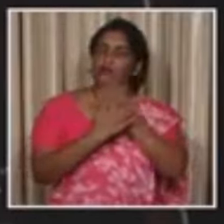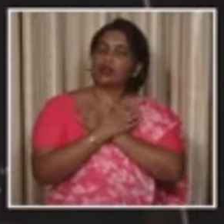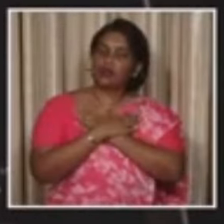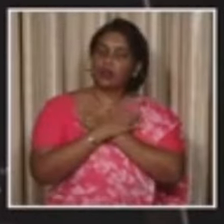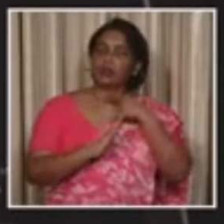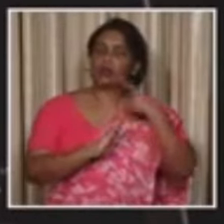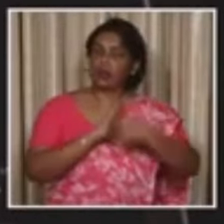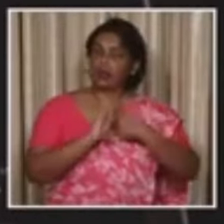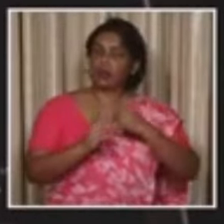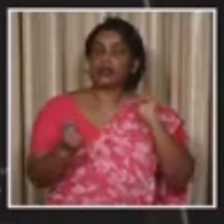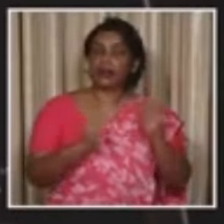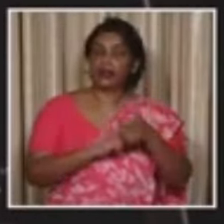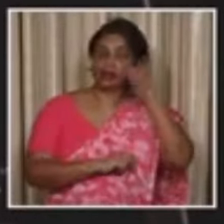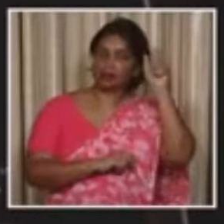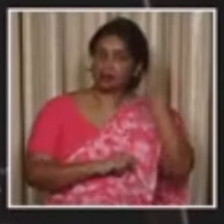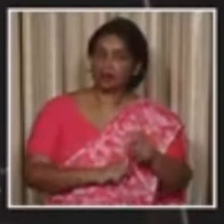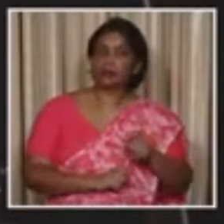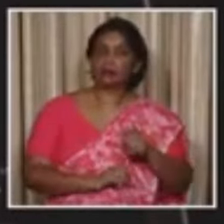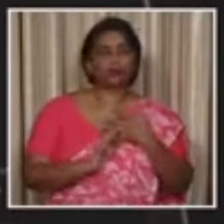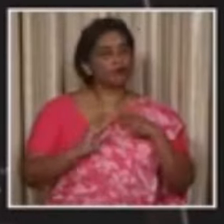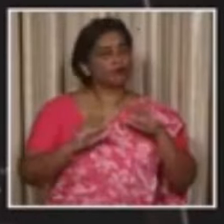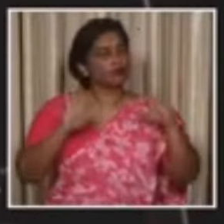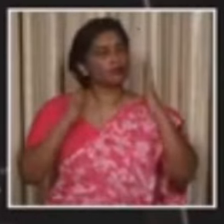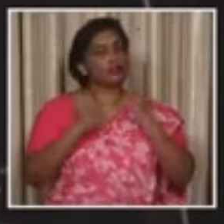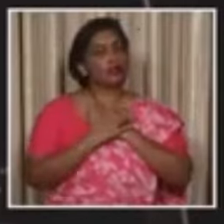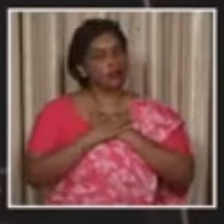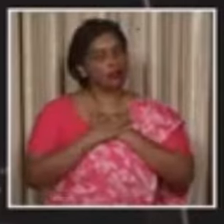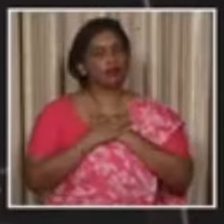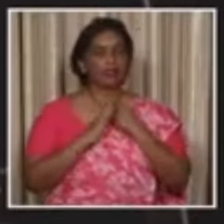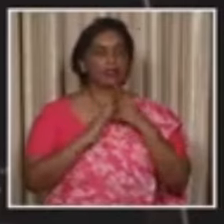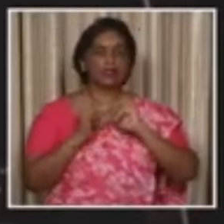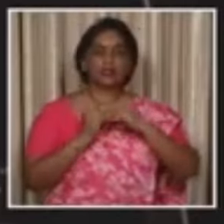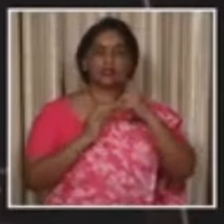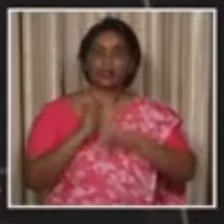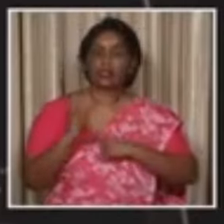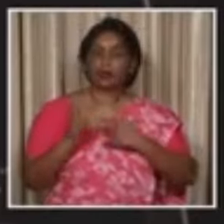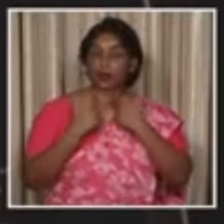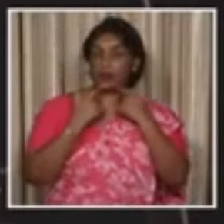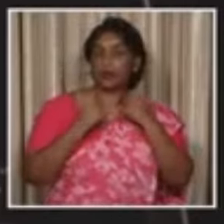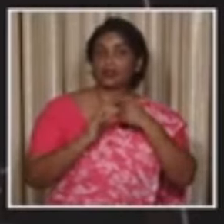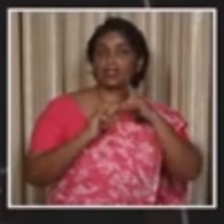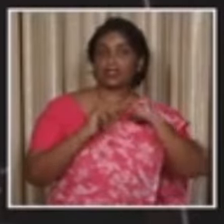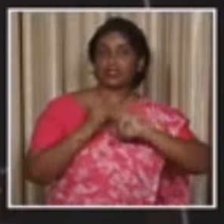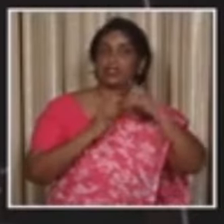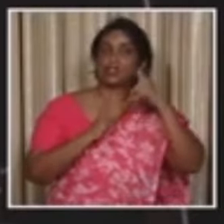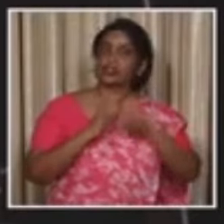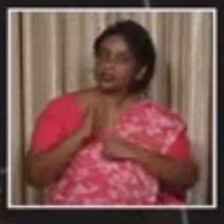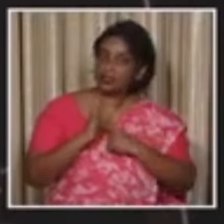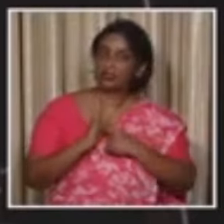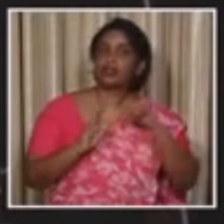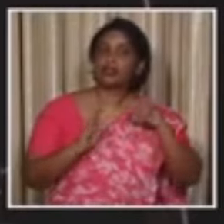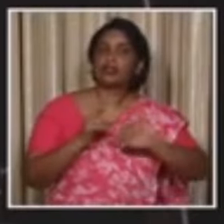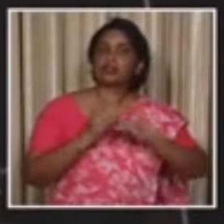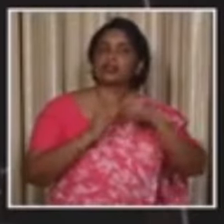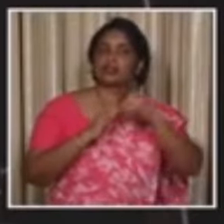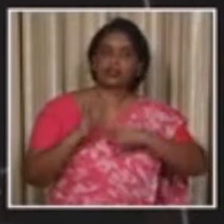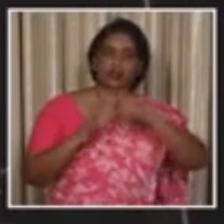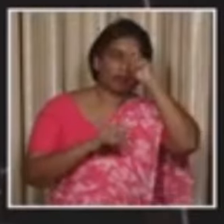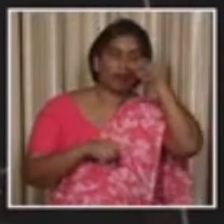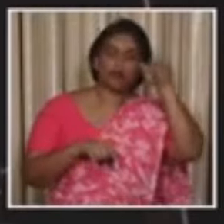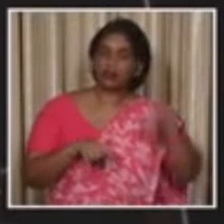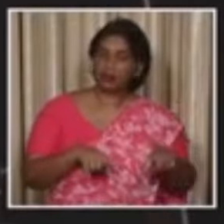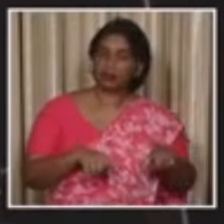රටේ ක්‍රිකට් ක්‍රීඩකයෙක් විදිහට පුදුමාකාර ආදරයක් මාත් තියෙන්නේ. මගේ ක්‍රිකට් වීර සනත් ජයසූරිය. හැබැයි සනත් ජයසූරි මහත්තයා